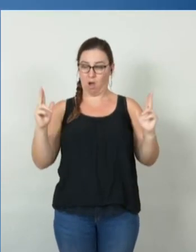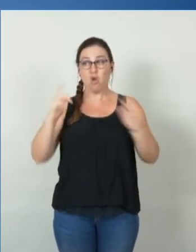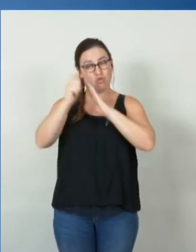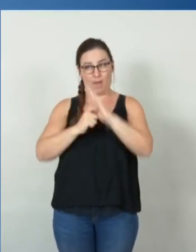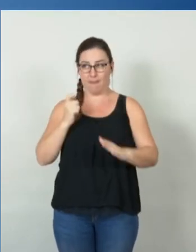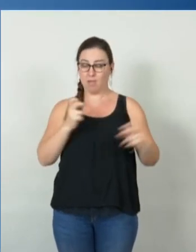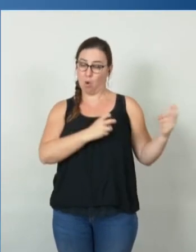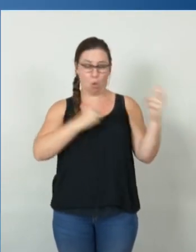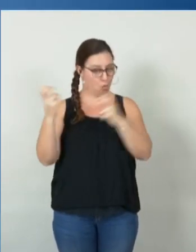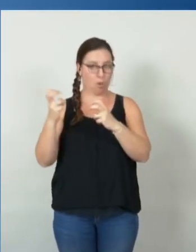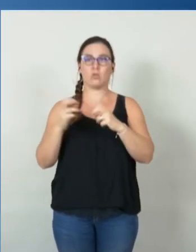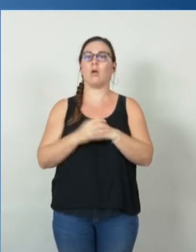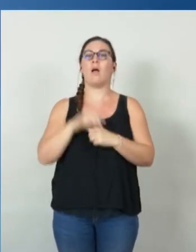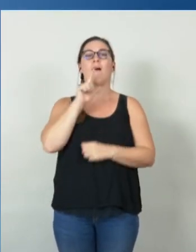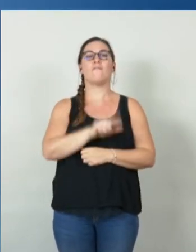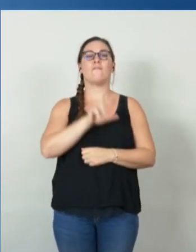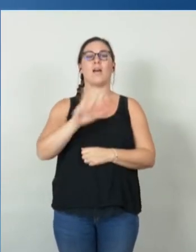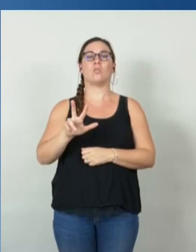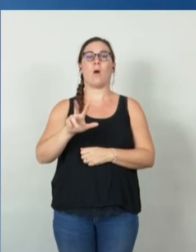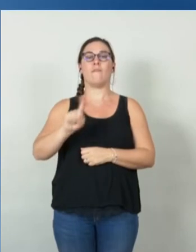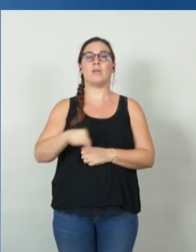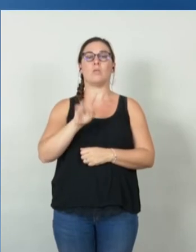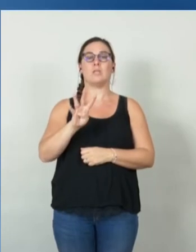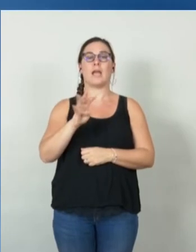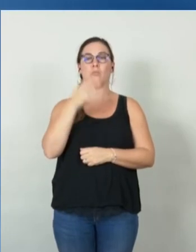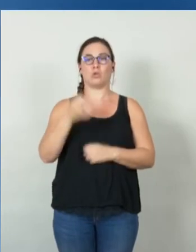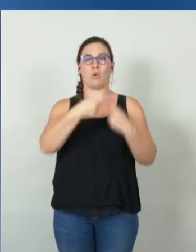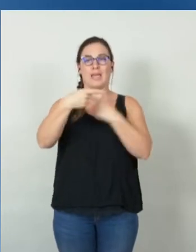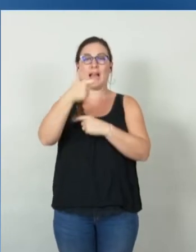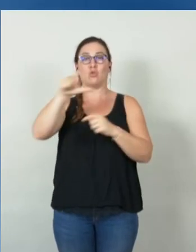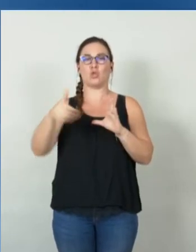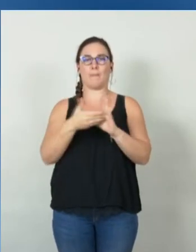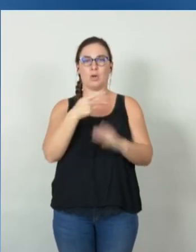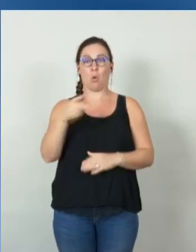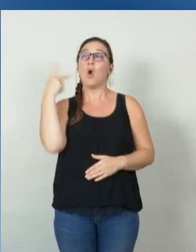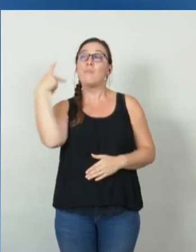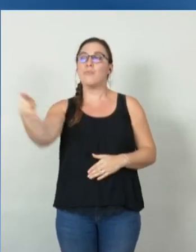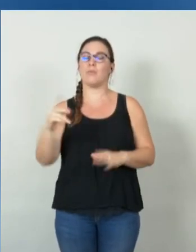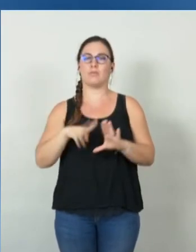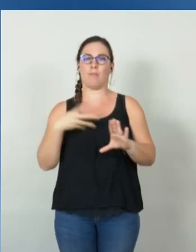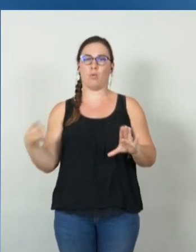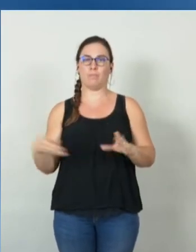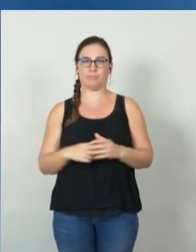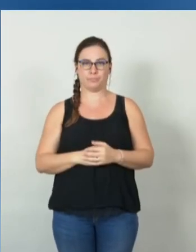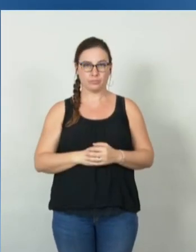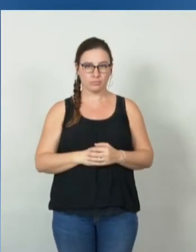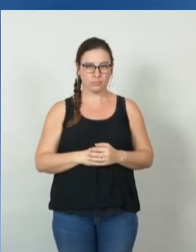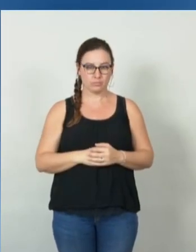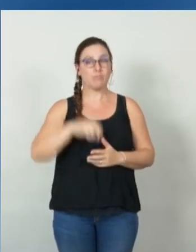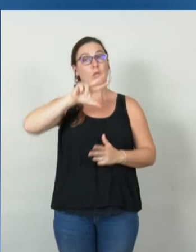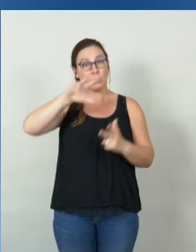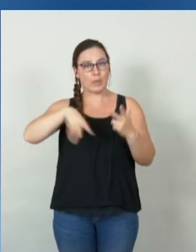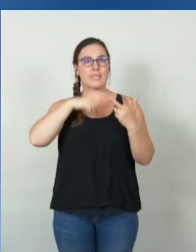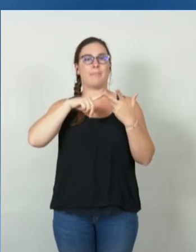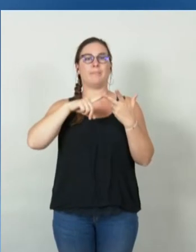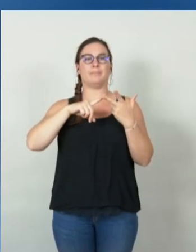il augmente l'enveloppe augmente de 23,4% soit 200000 euros c'est votre tableau enfin vous nous évoquez c'est mon troisième point